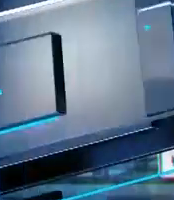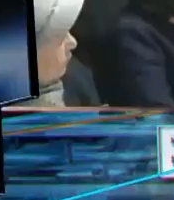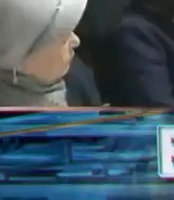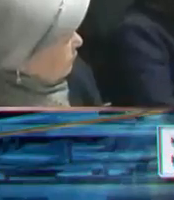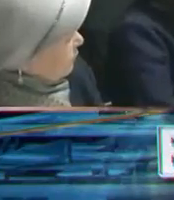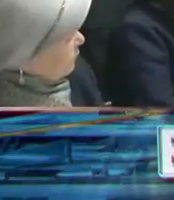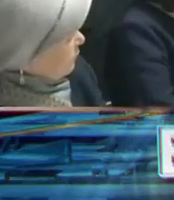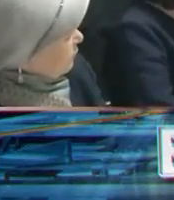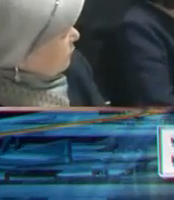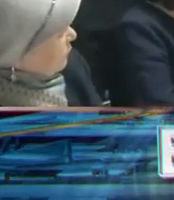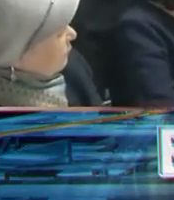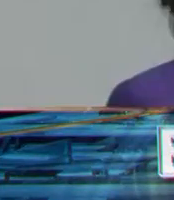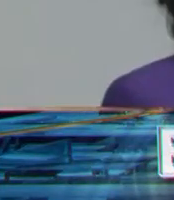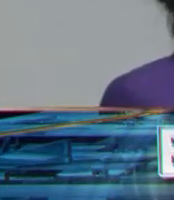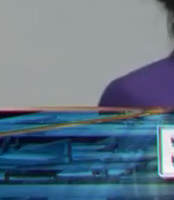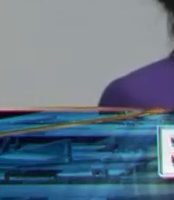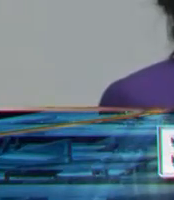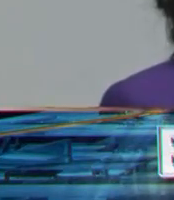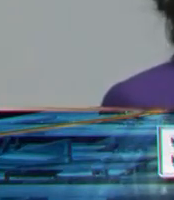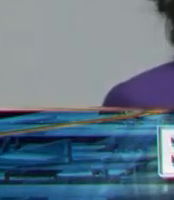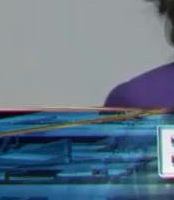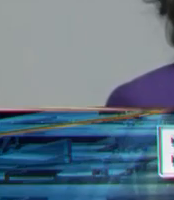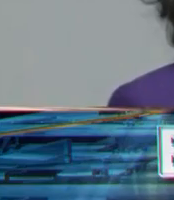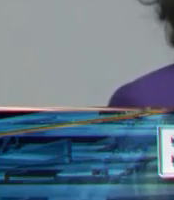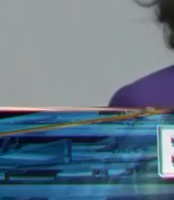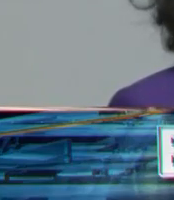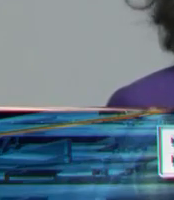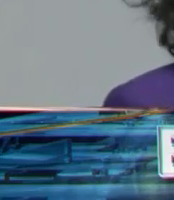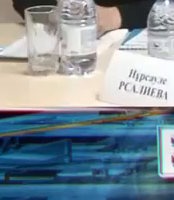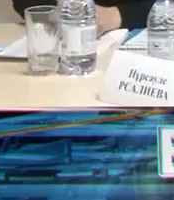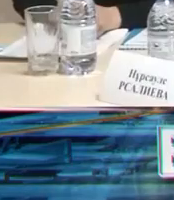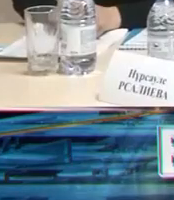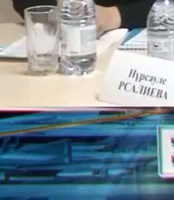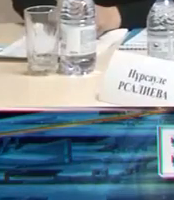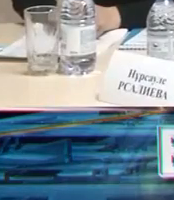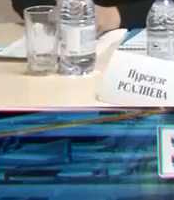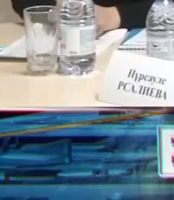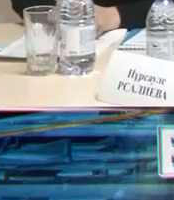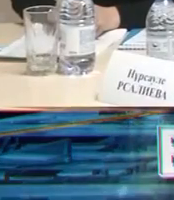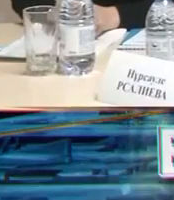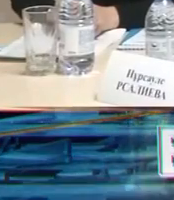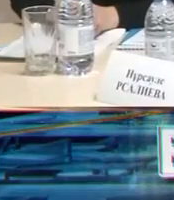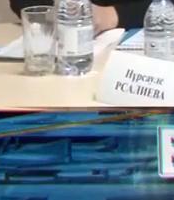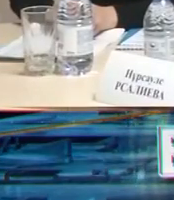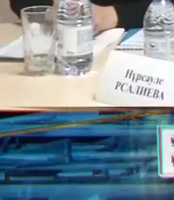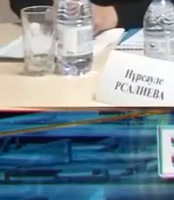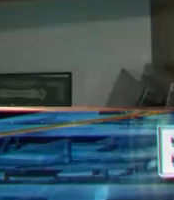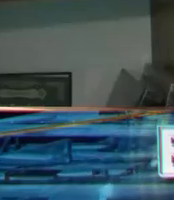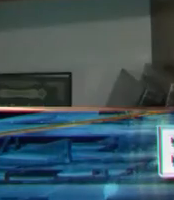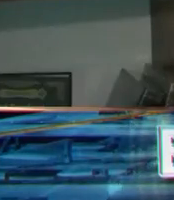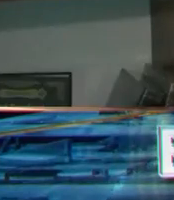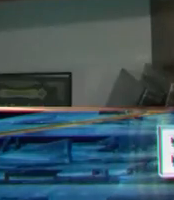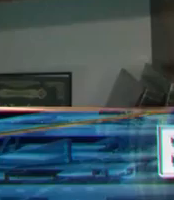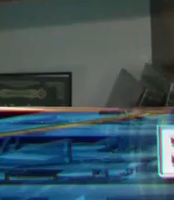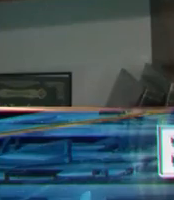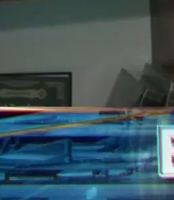қалдық. Латын графикасына негізделген қазақ әліпбиінің умлауты нұсқасы дайын. Жоба зиялы қауым өкілдері талқылауына түсті.